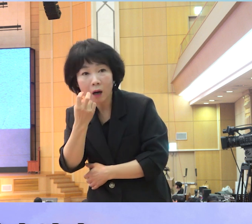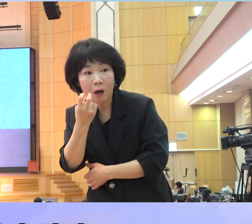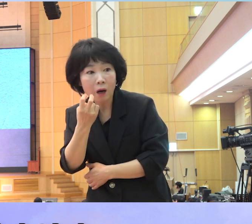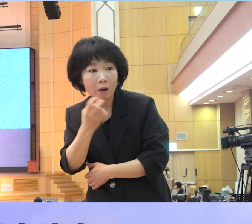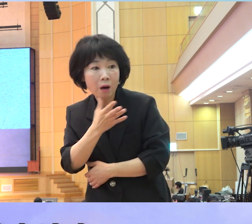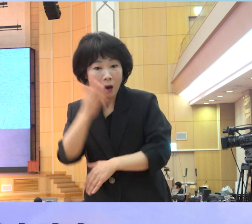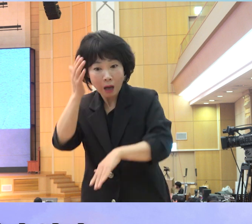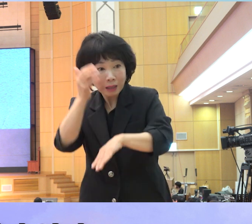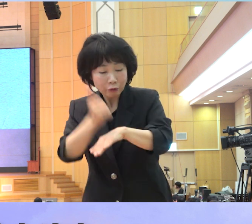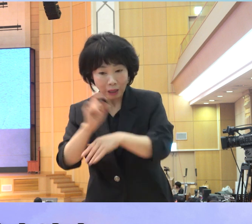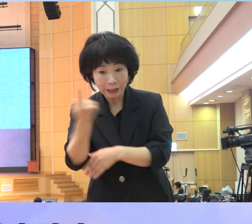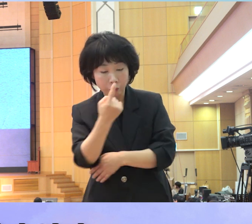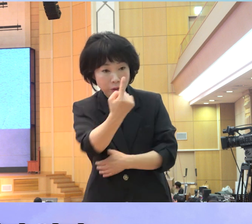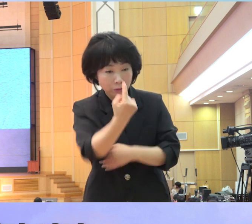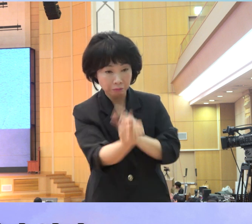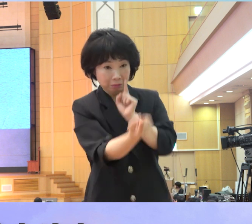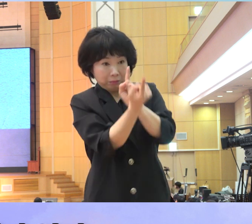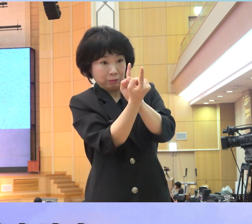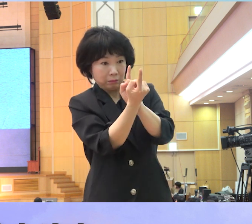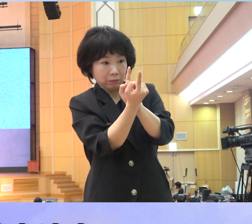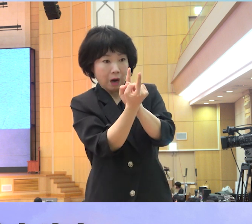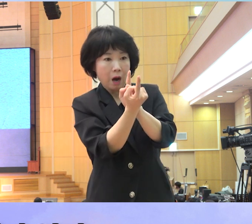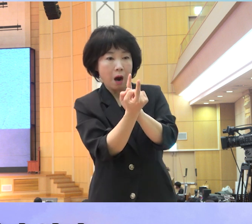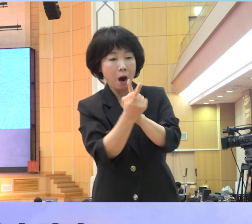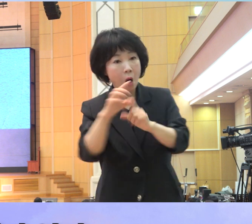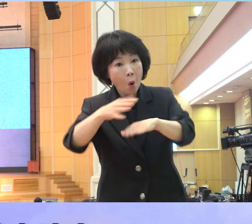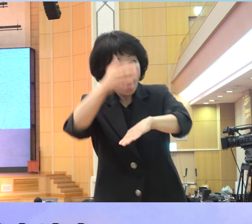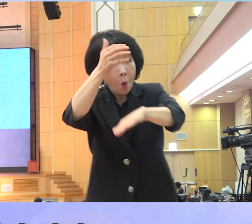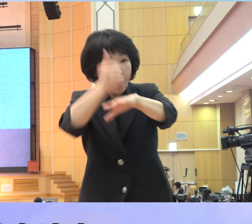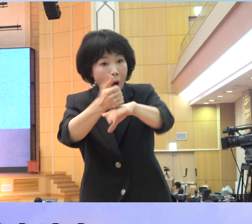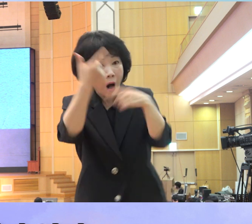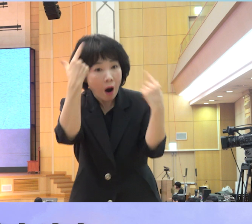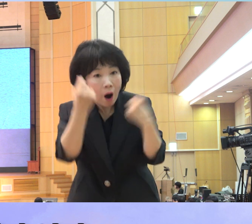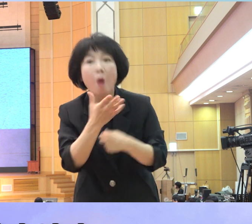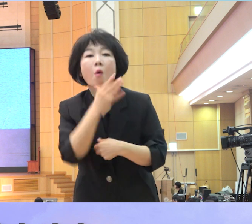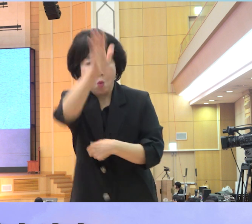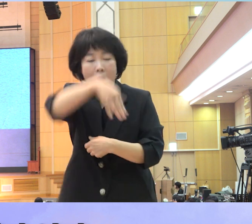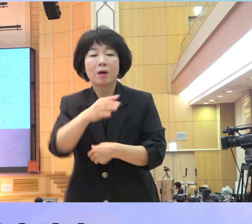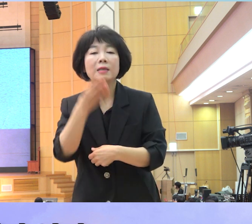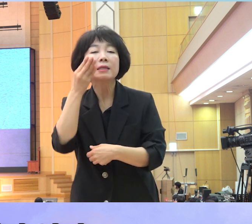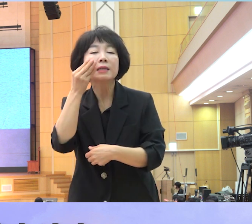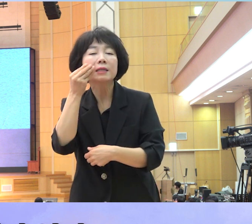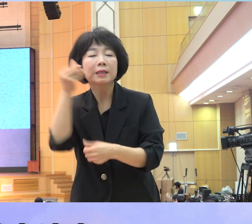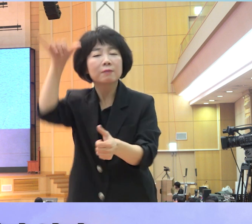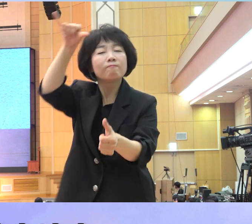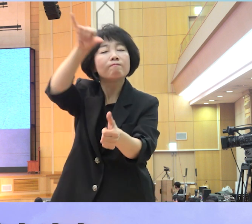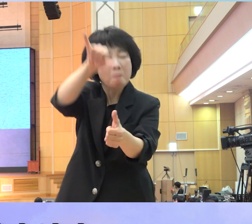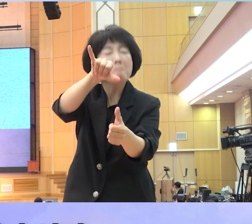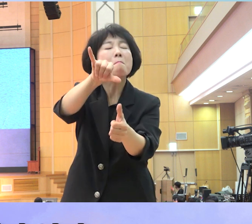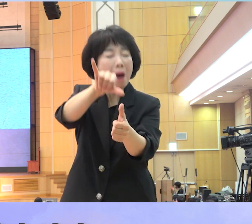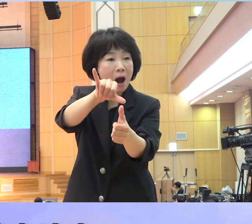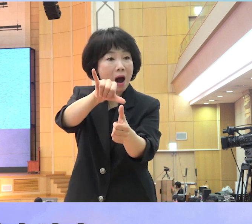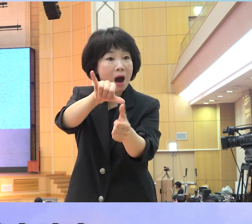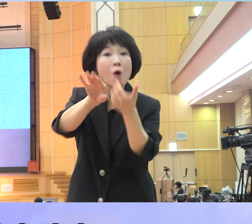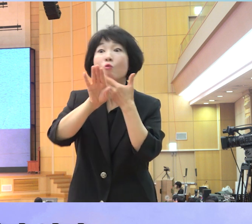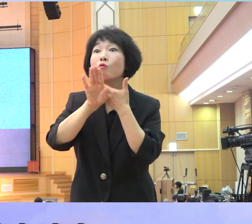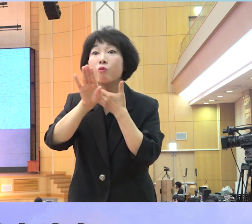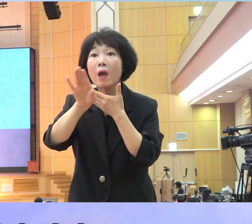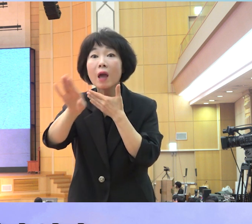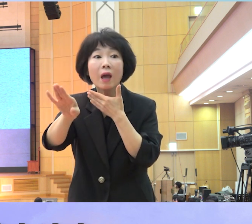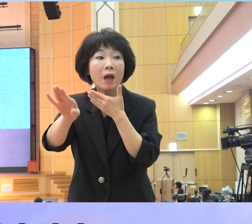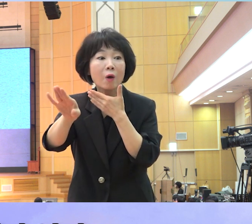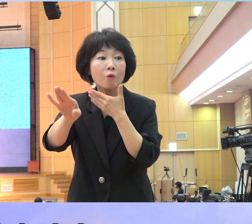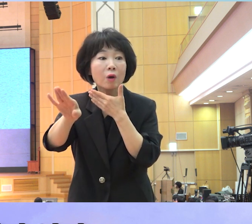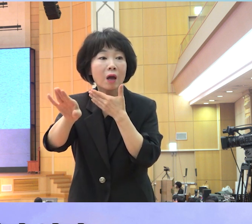부음을 받은 다음에 다윗은 10년 후나 돼서야 이스라엘의 왕이 됩니다. 엄청